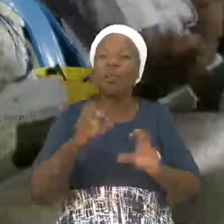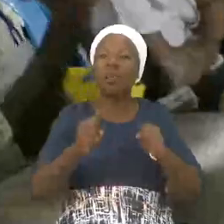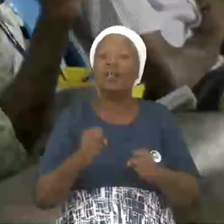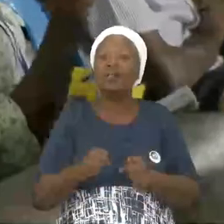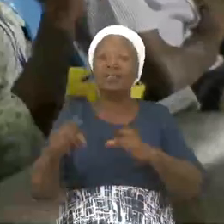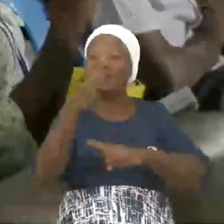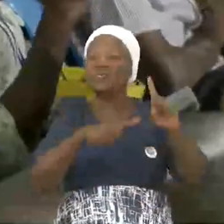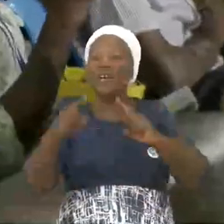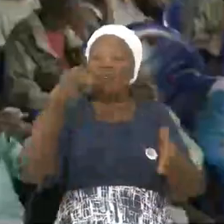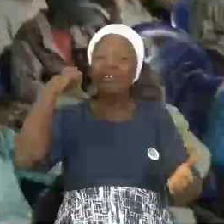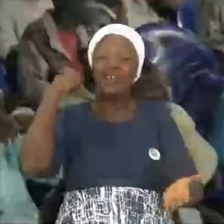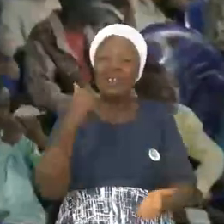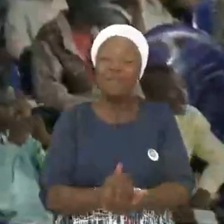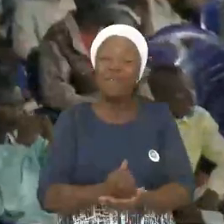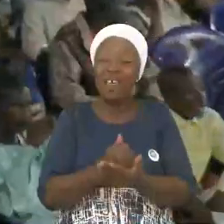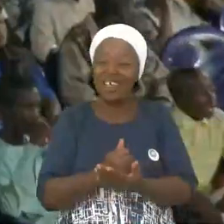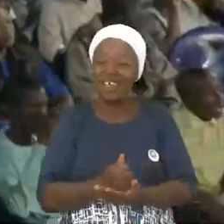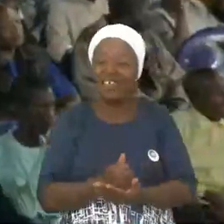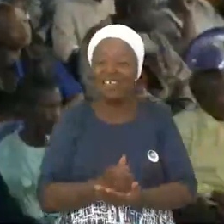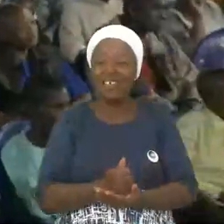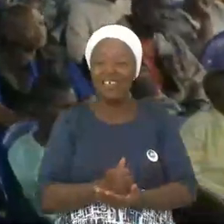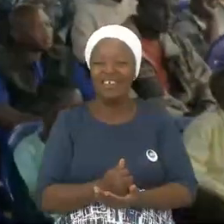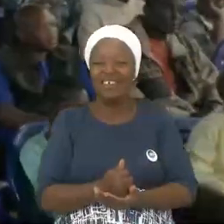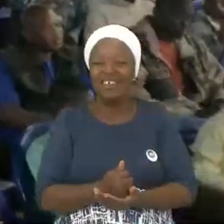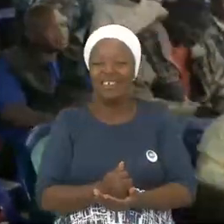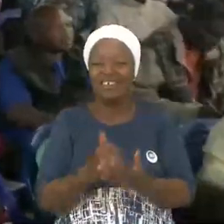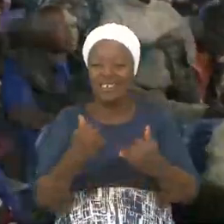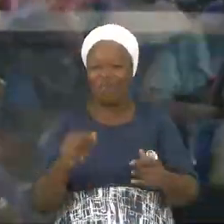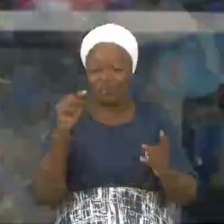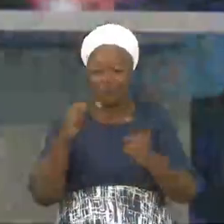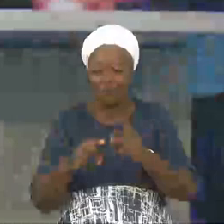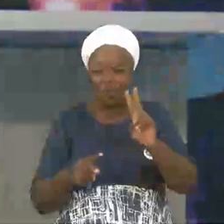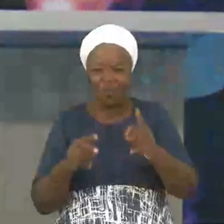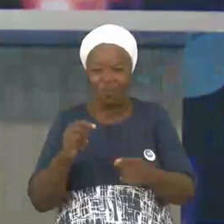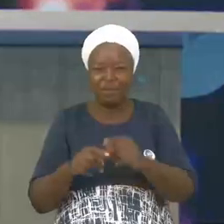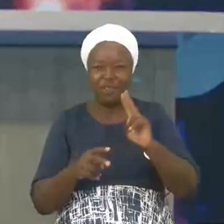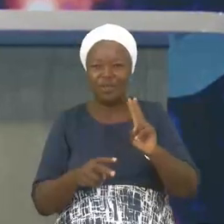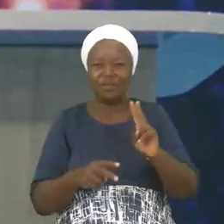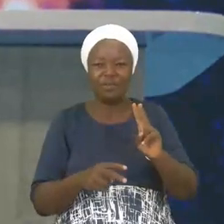de Jésus. Et quelqu'un là-bas crie Amen.